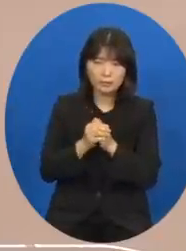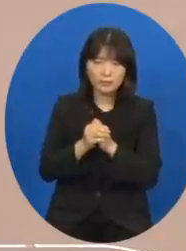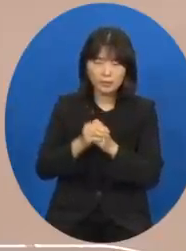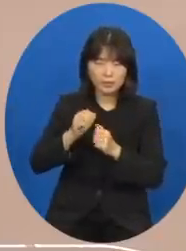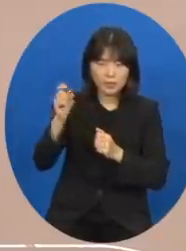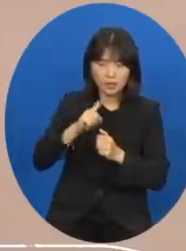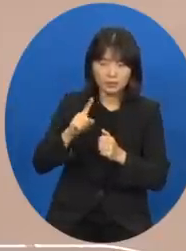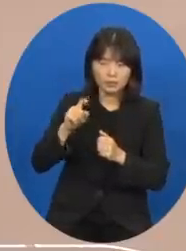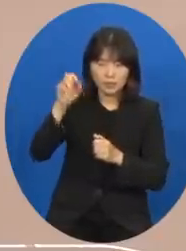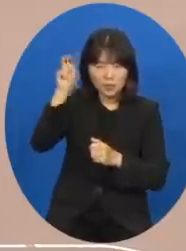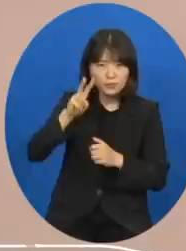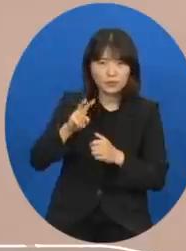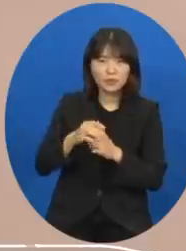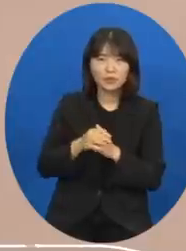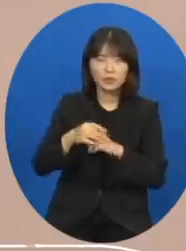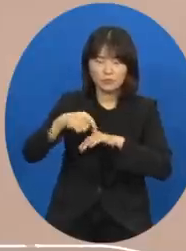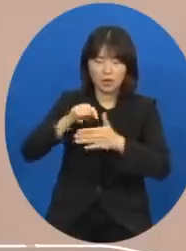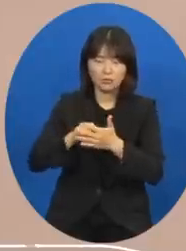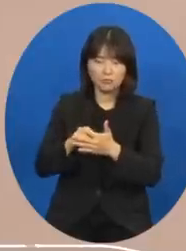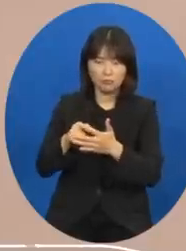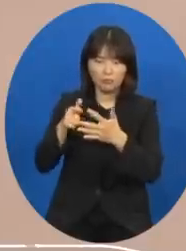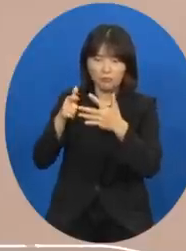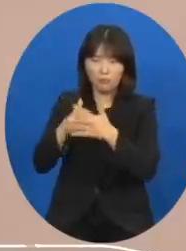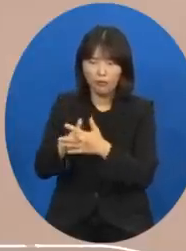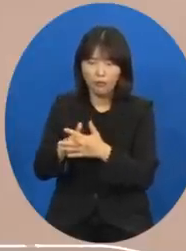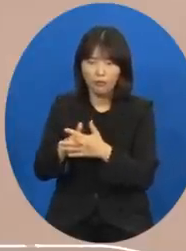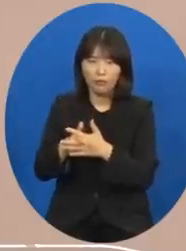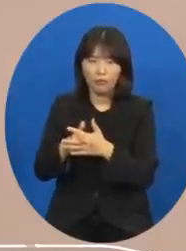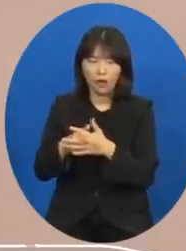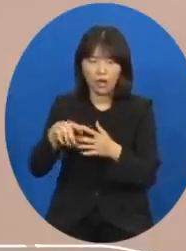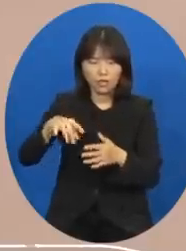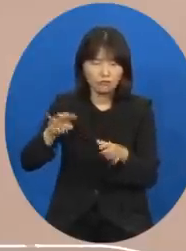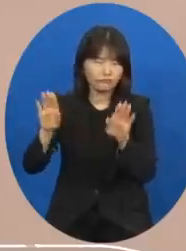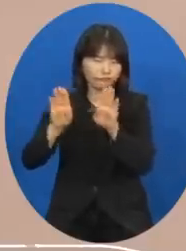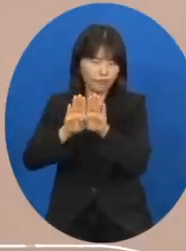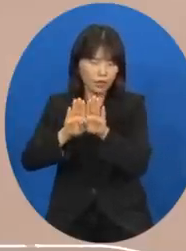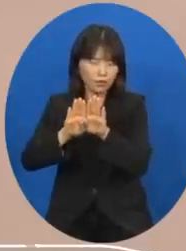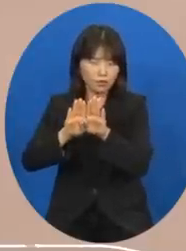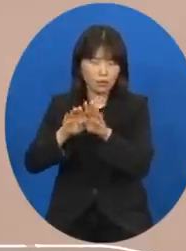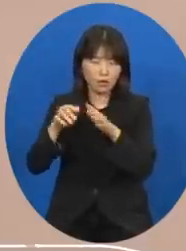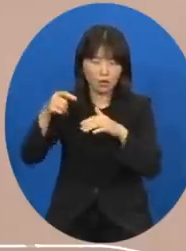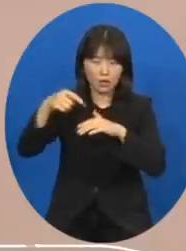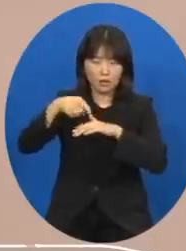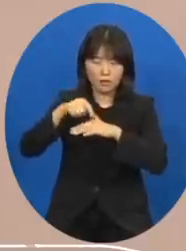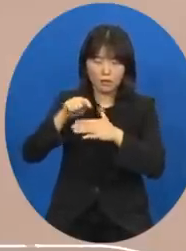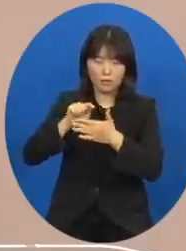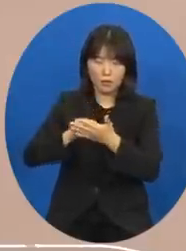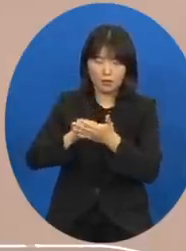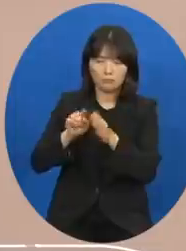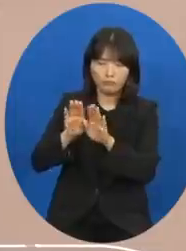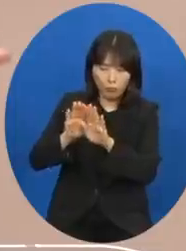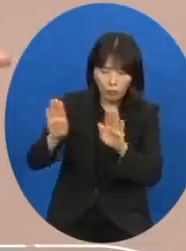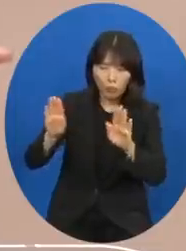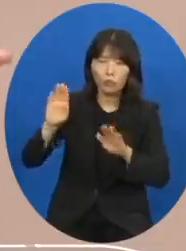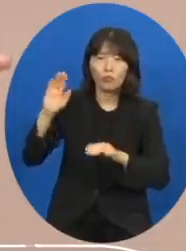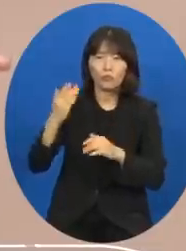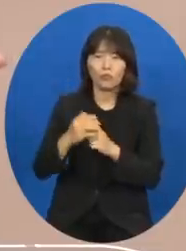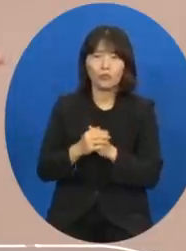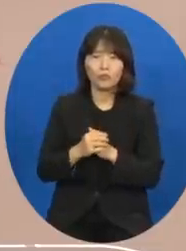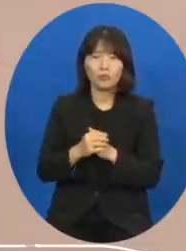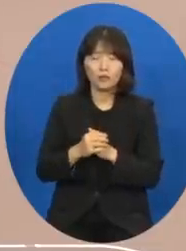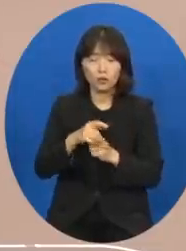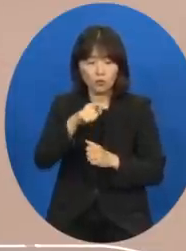칩니다. 처음에는 꽉 닫혀있는 마음인데 그래서 이 여인이 예수님에게 그런 물이